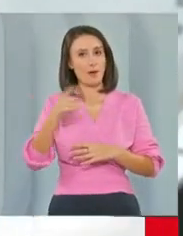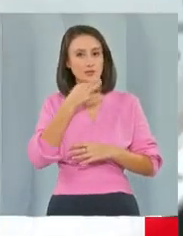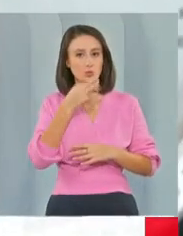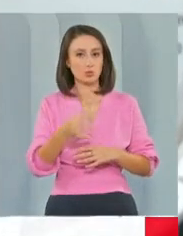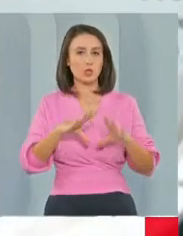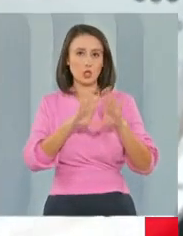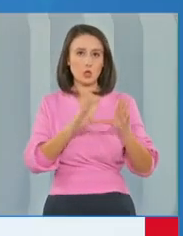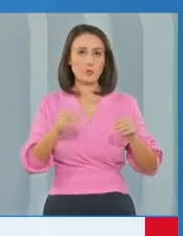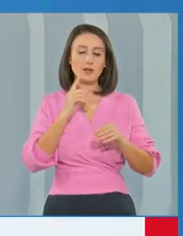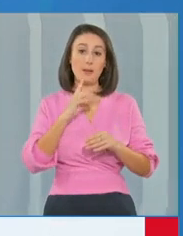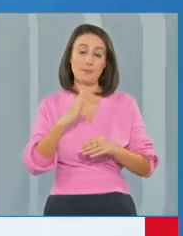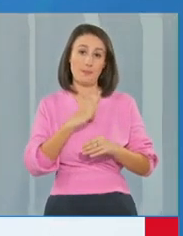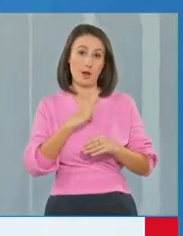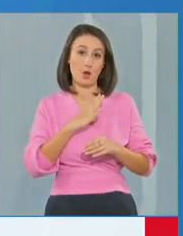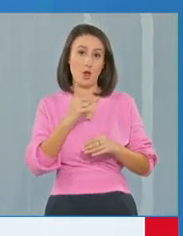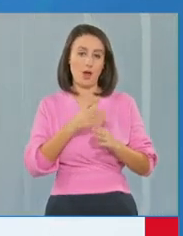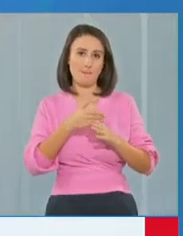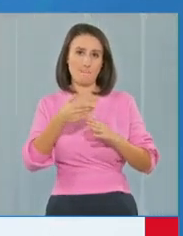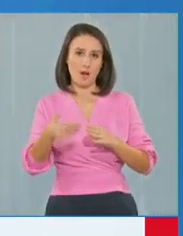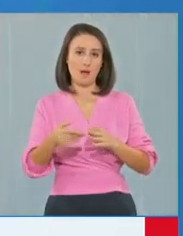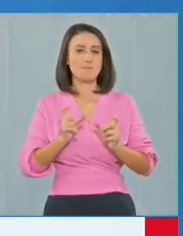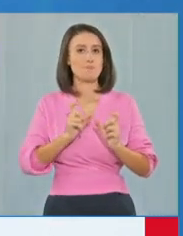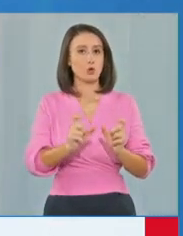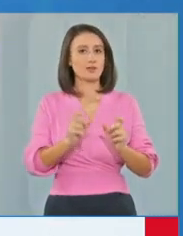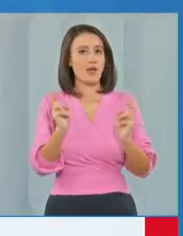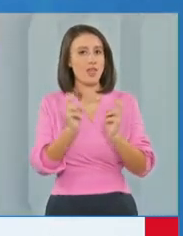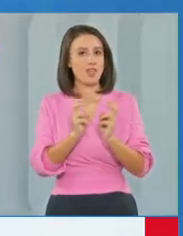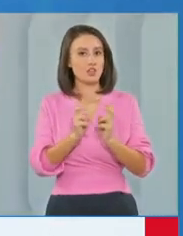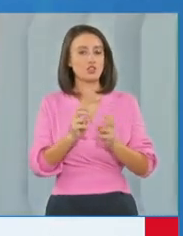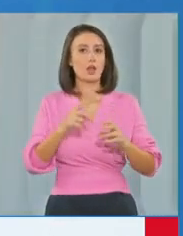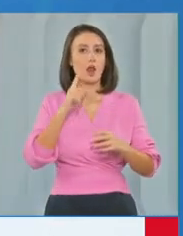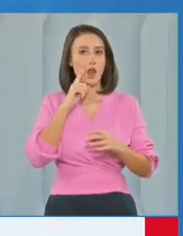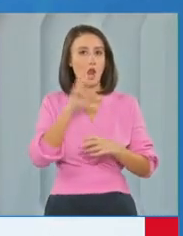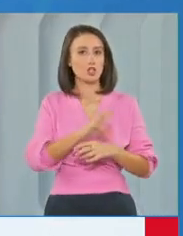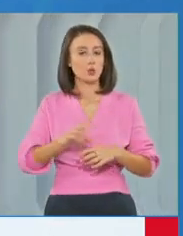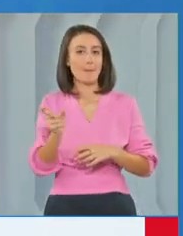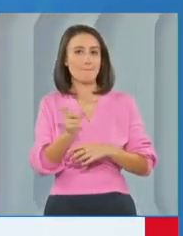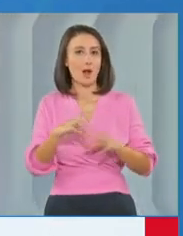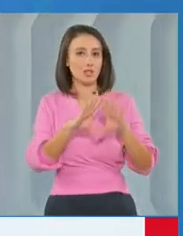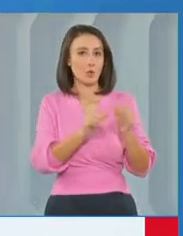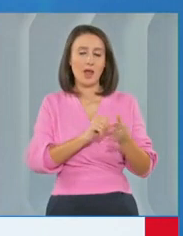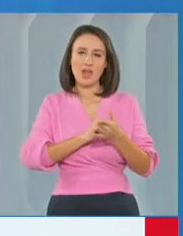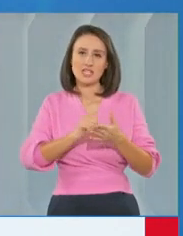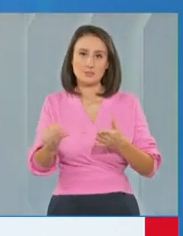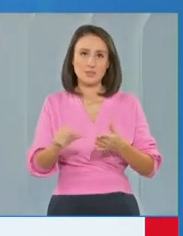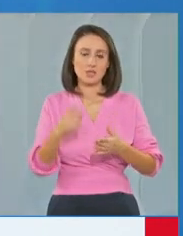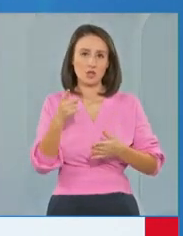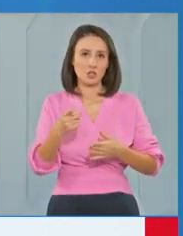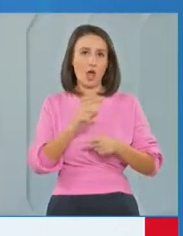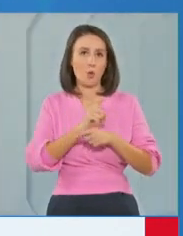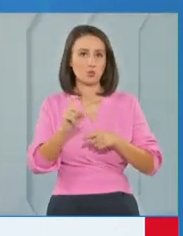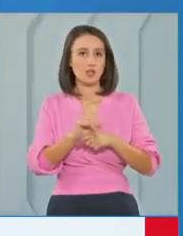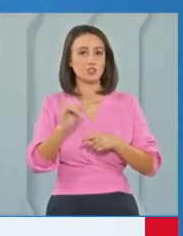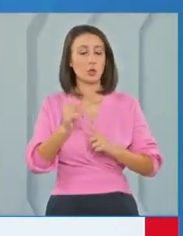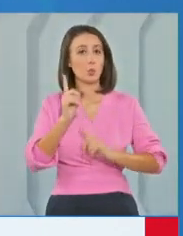spunând România ar periclita prin amânările ei securitatea energetică din regiune partea română a respins indignată acestei